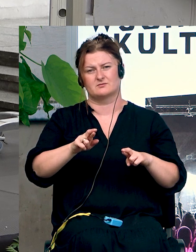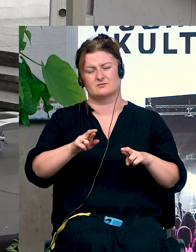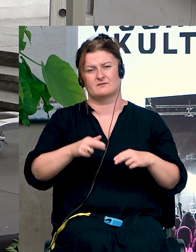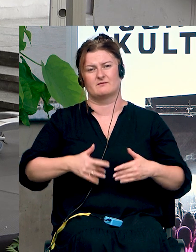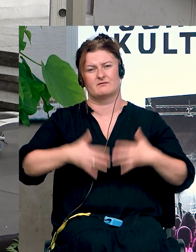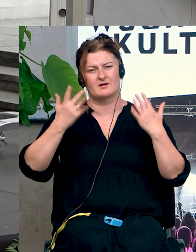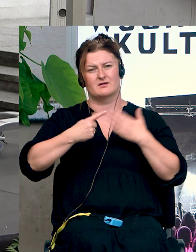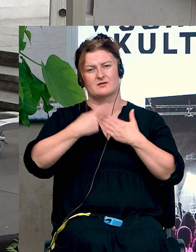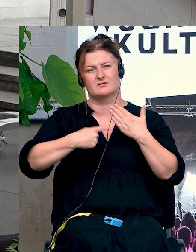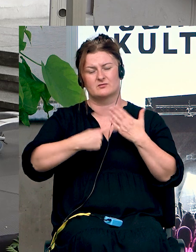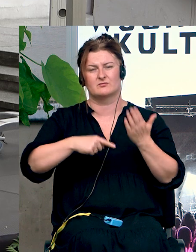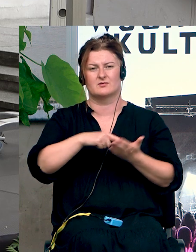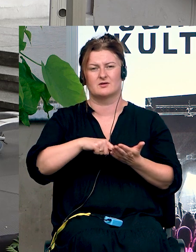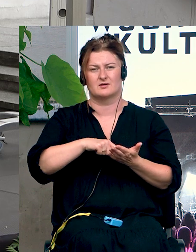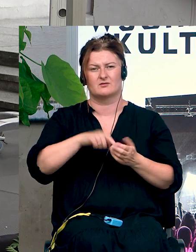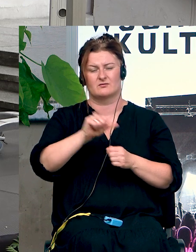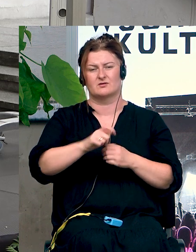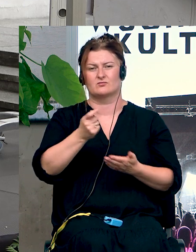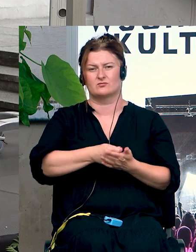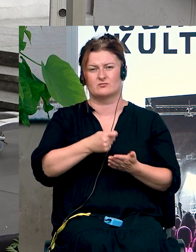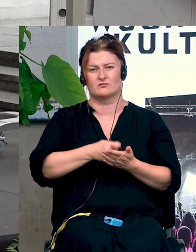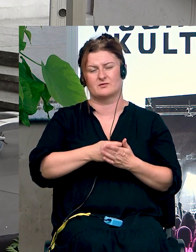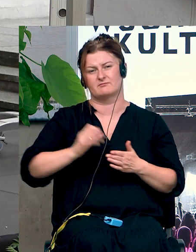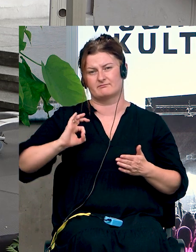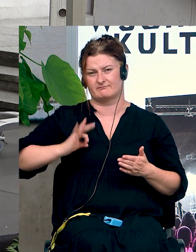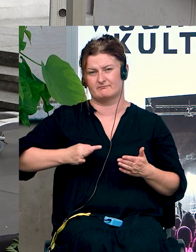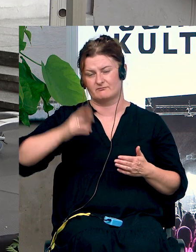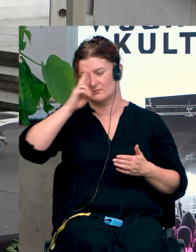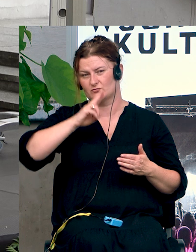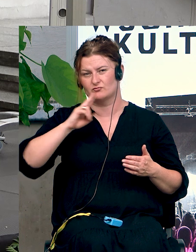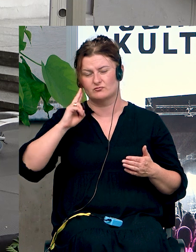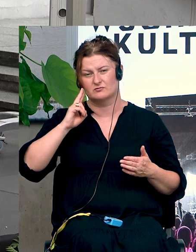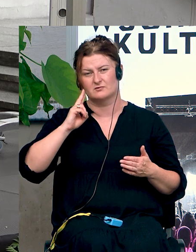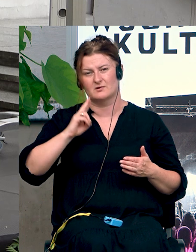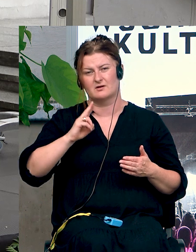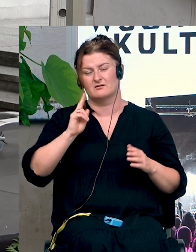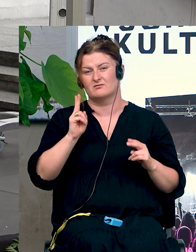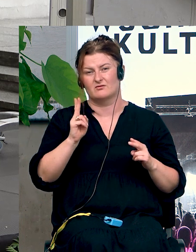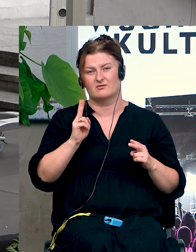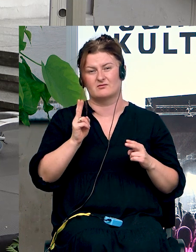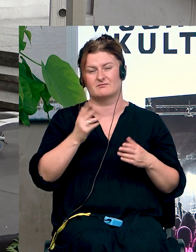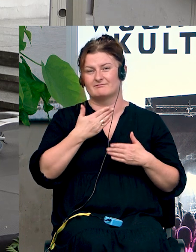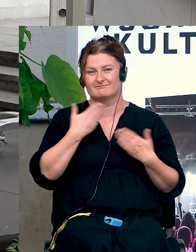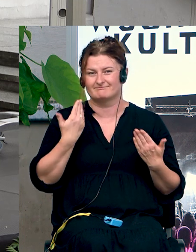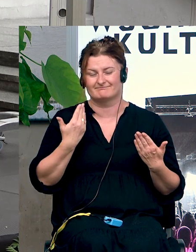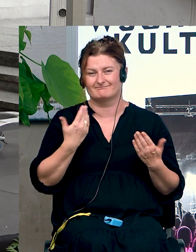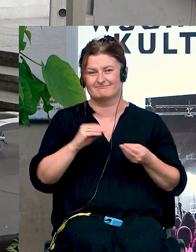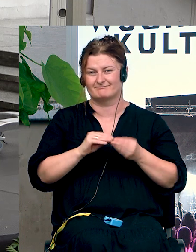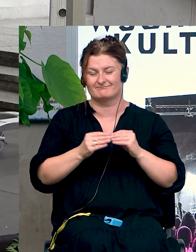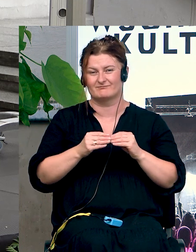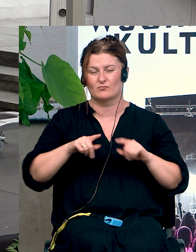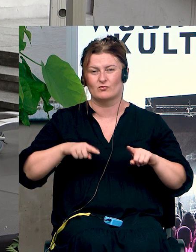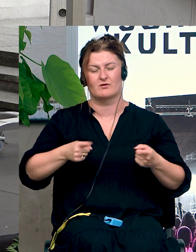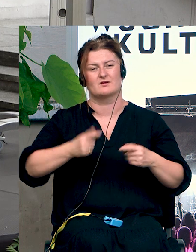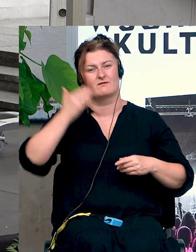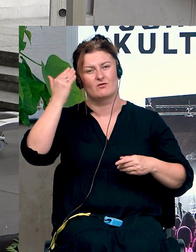за приватні кошти батьків. І здебільшого цих коштів немає, і це в волонтерські організації, які збирають ці гроші. Але також цим